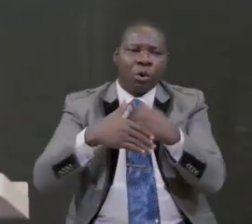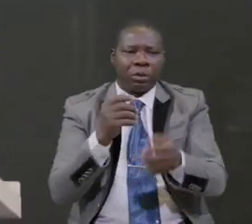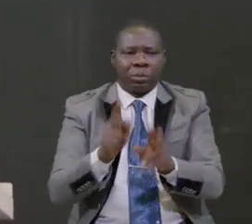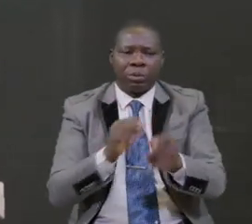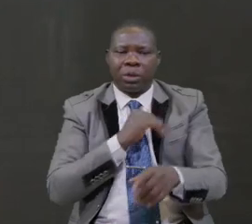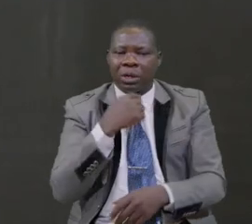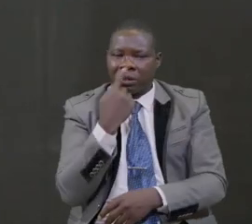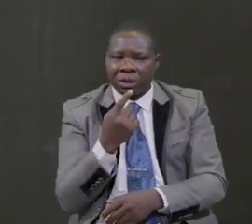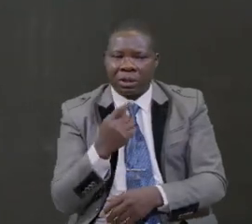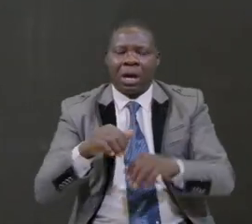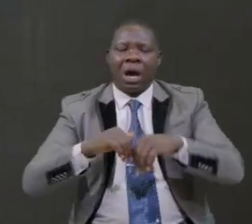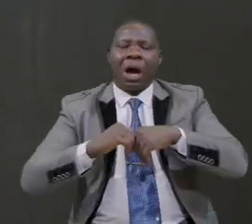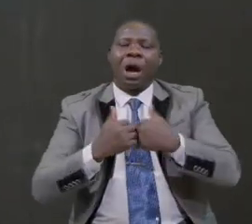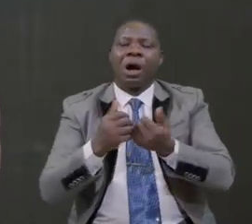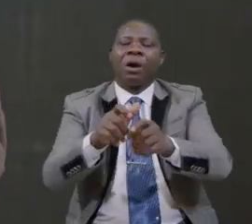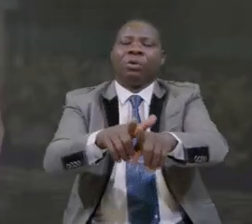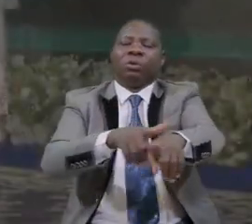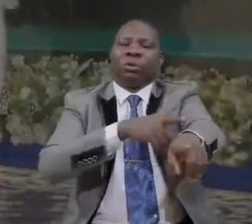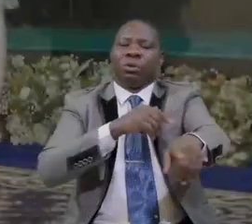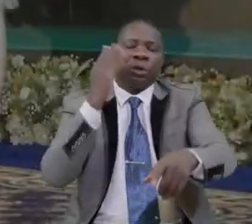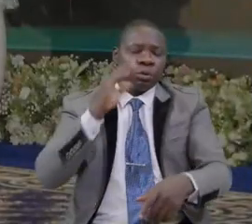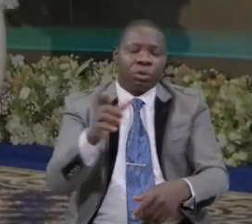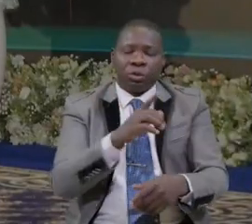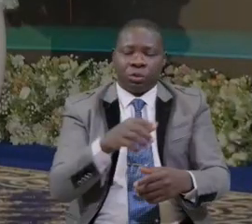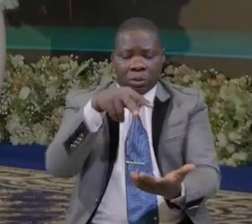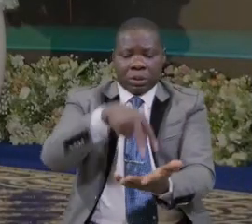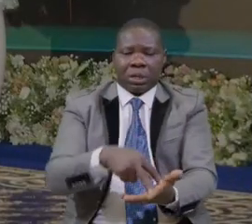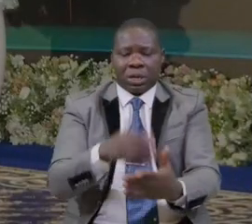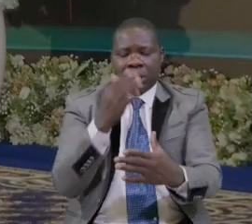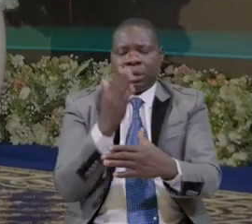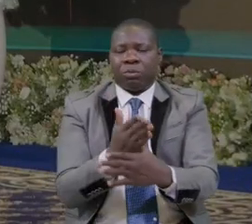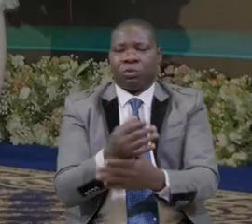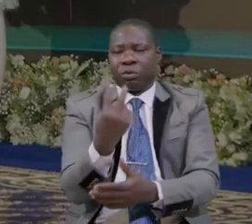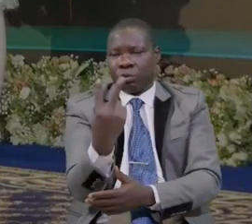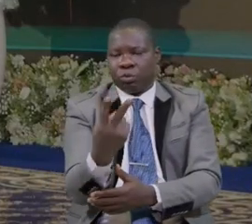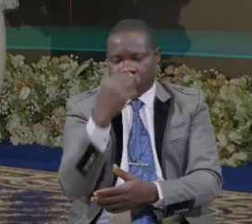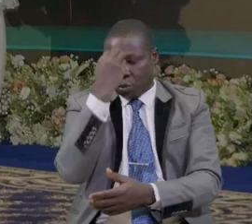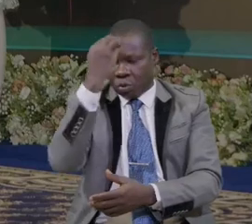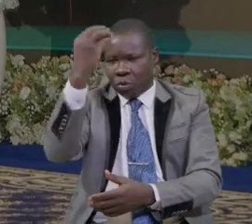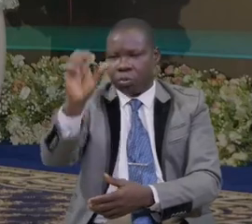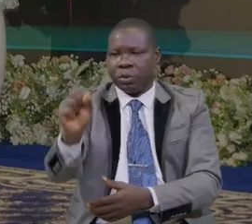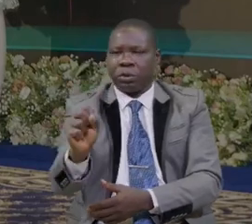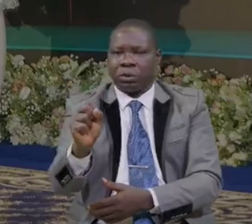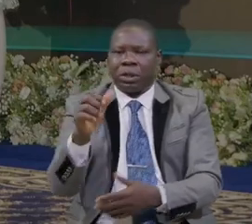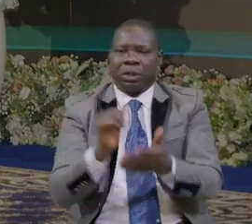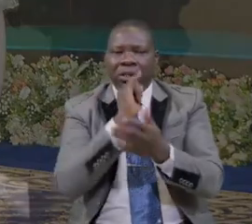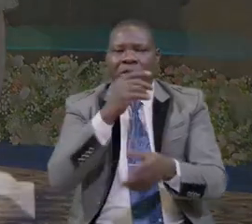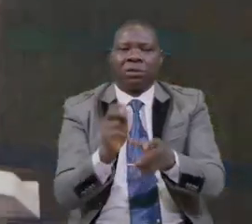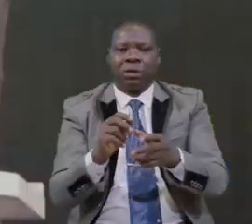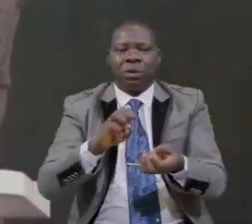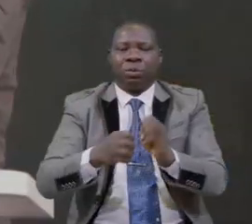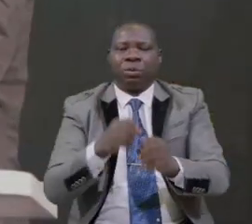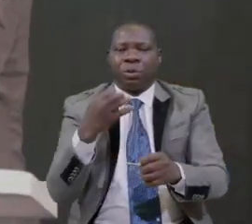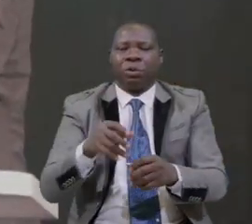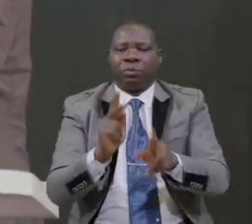Il a dit, pendant combien de temps allez vous clocher des deux côtés? Et le problème des gens, est-ce